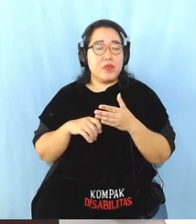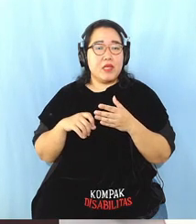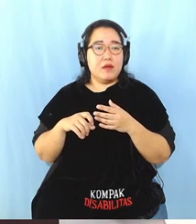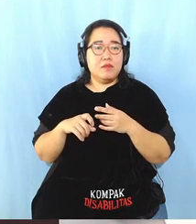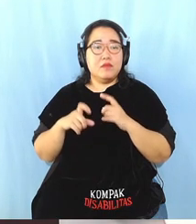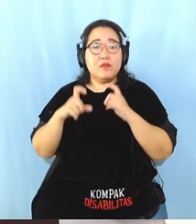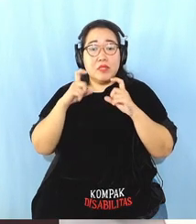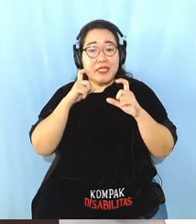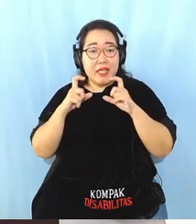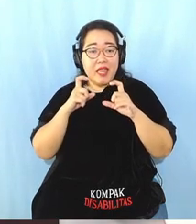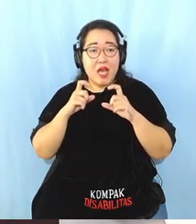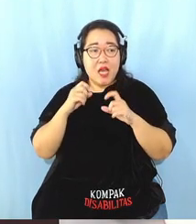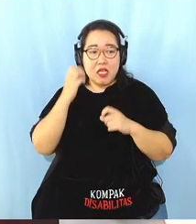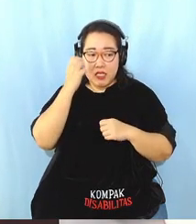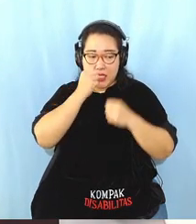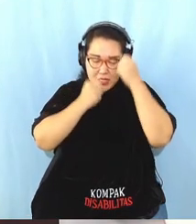kita